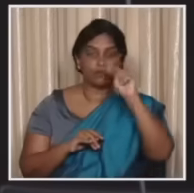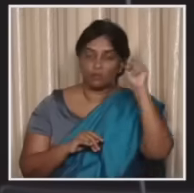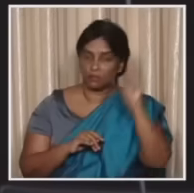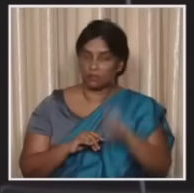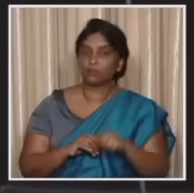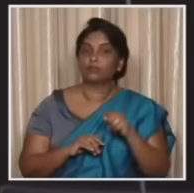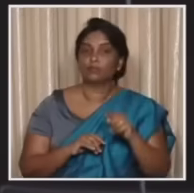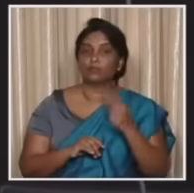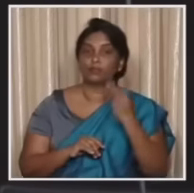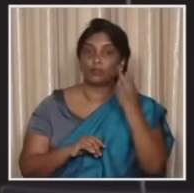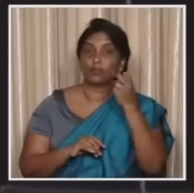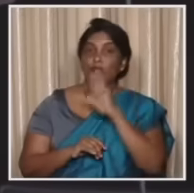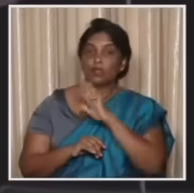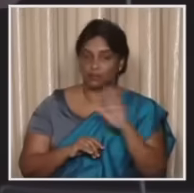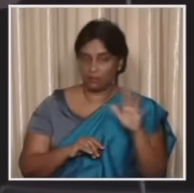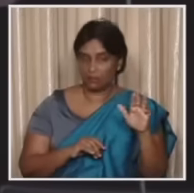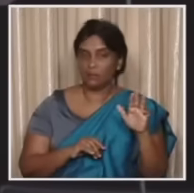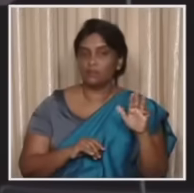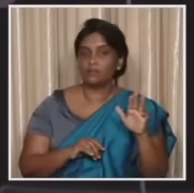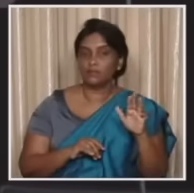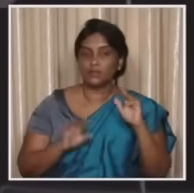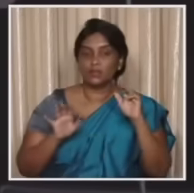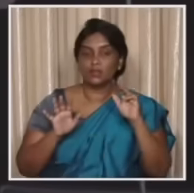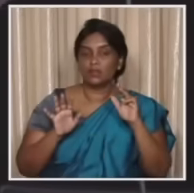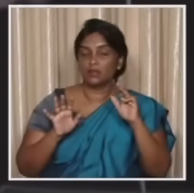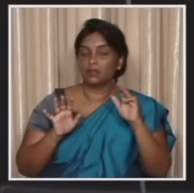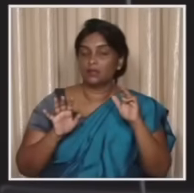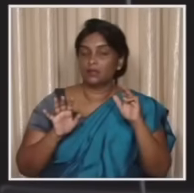ගන්න 2019 නවවෙනි